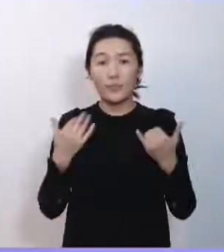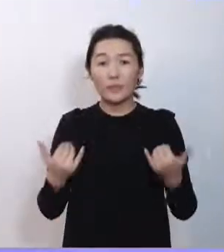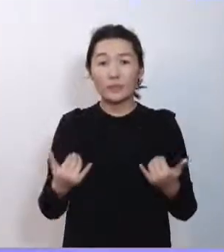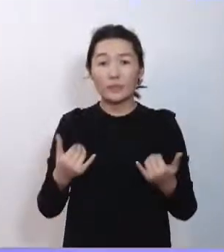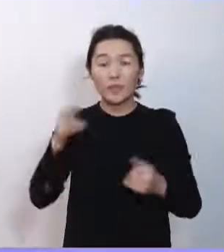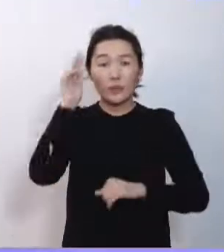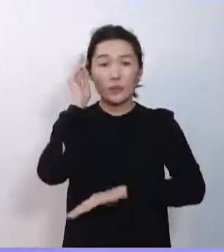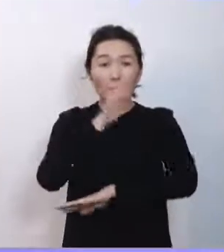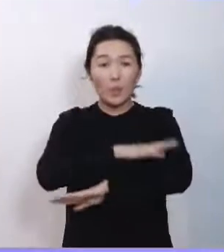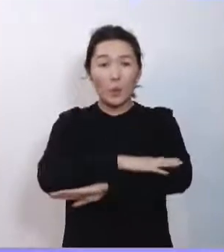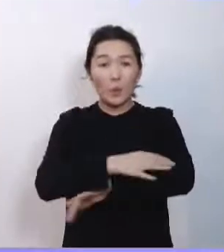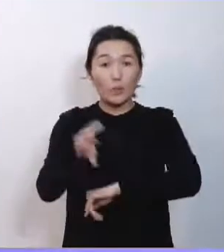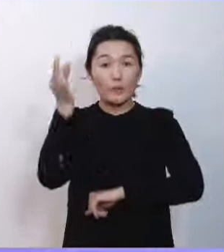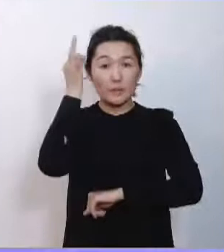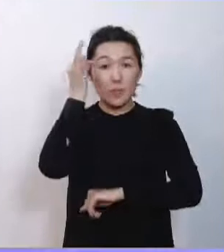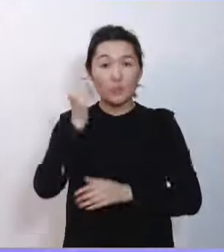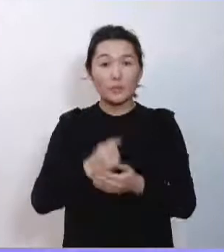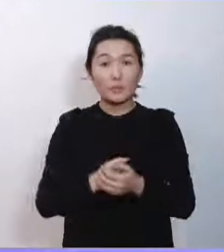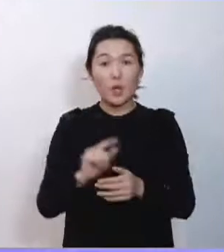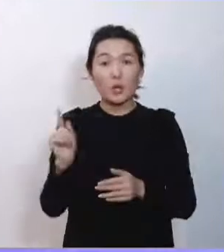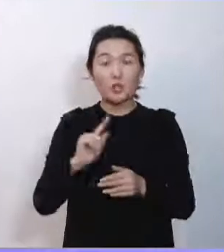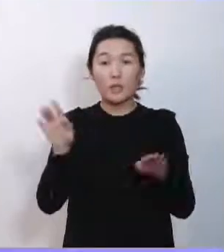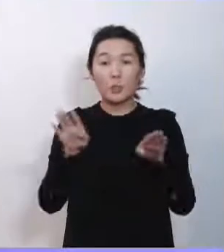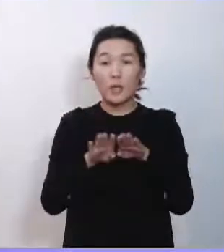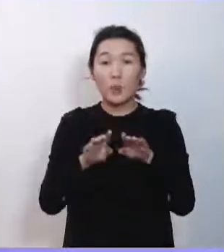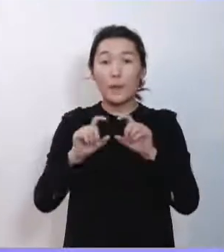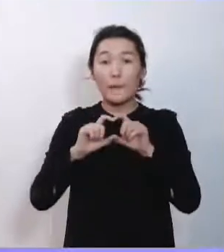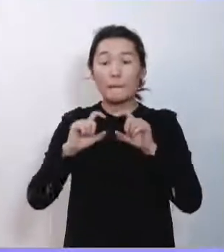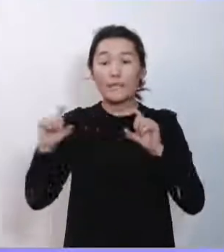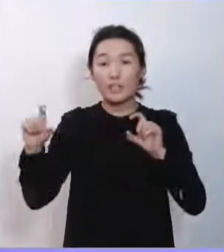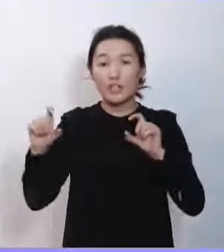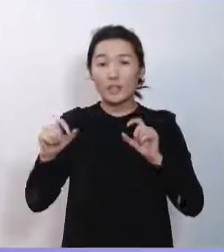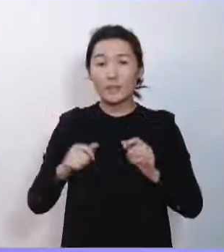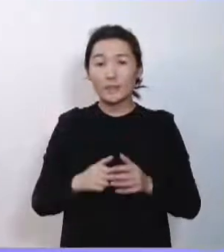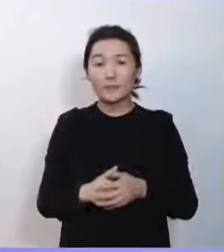Сегодня на уроке вспомним, что такое предложение.